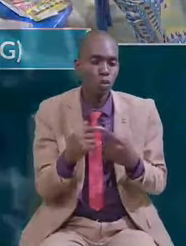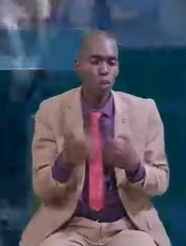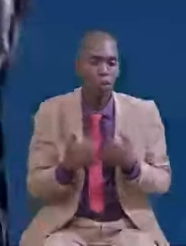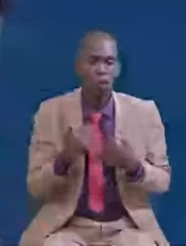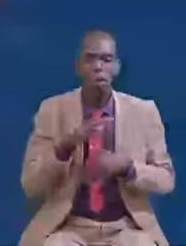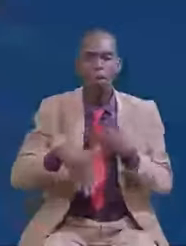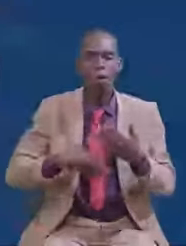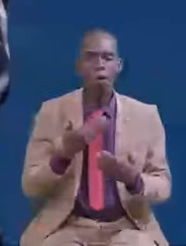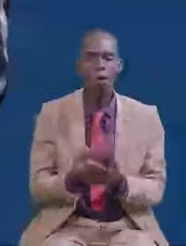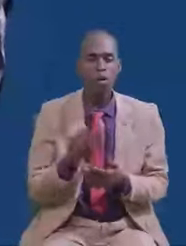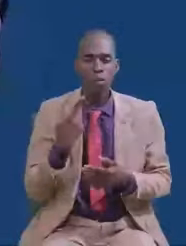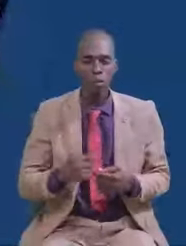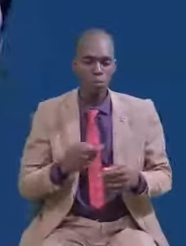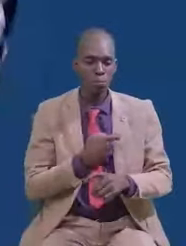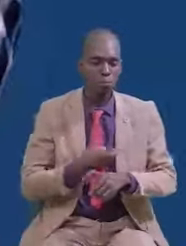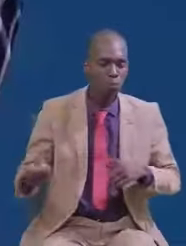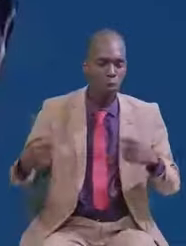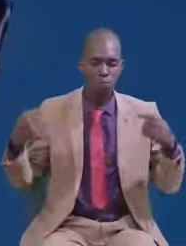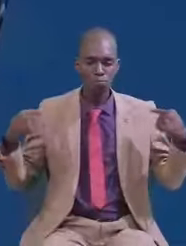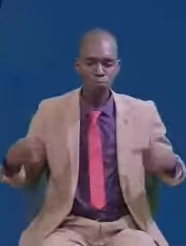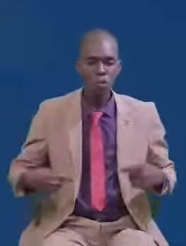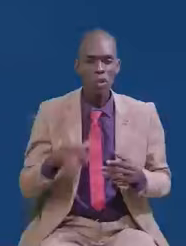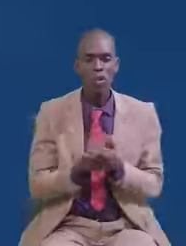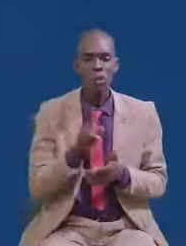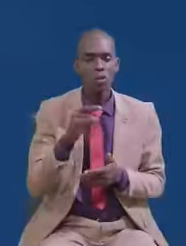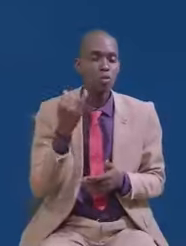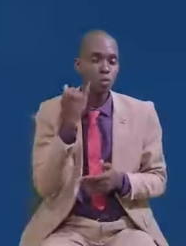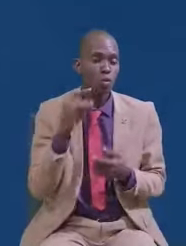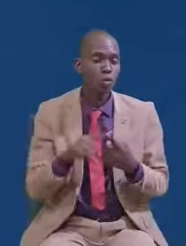toutes les tortures et ce que vous devez avoir, la souffrance,